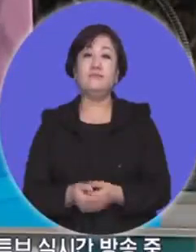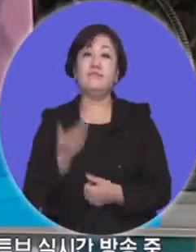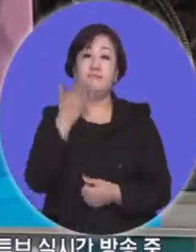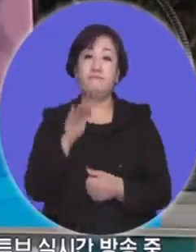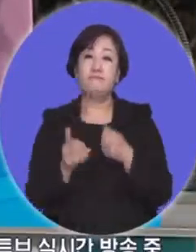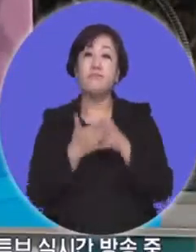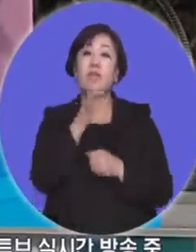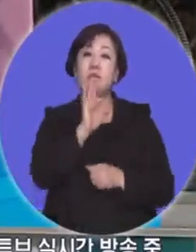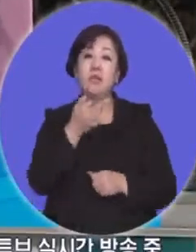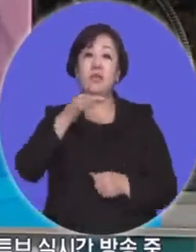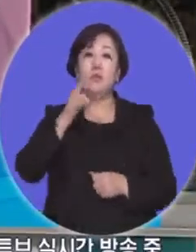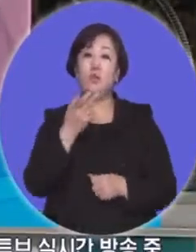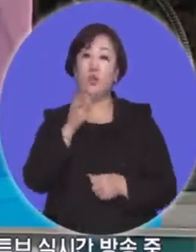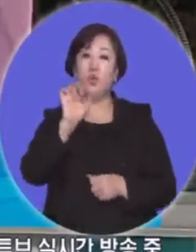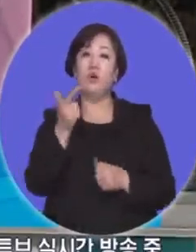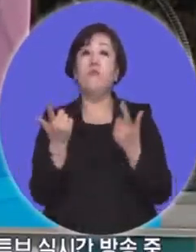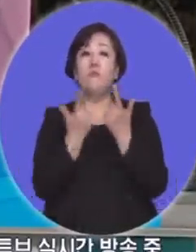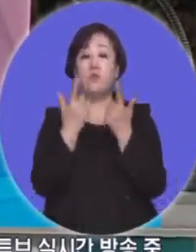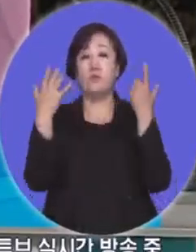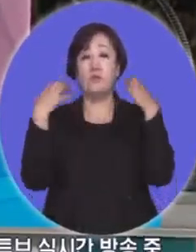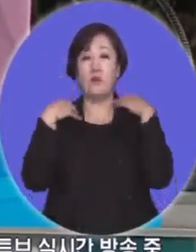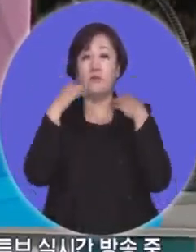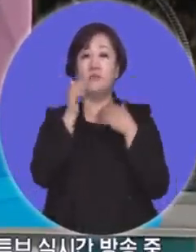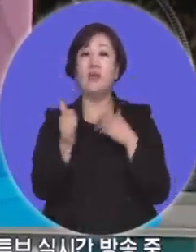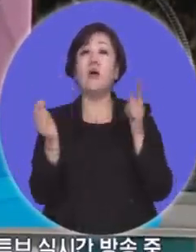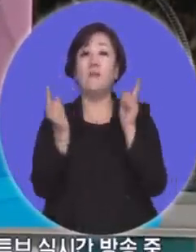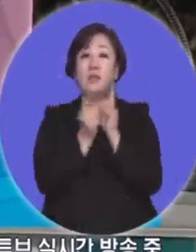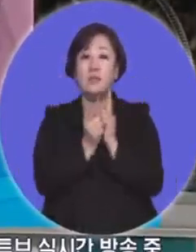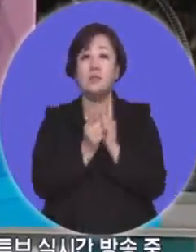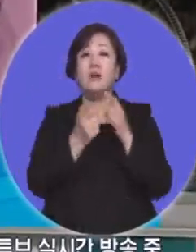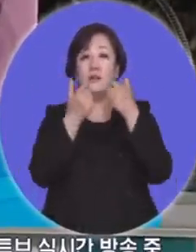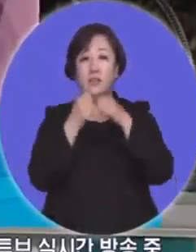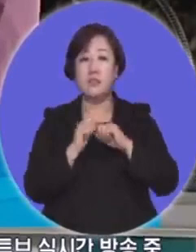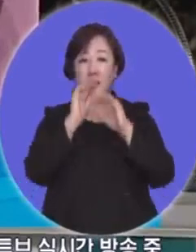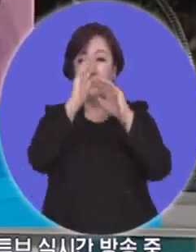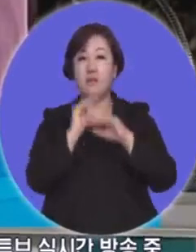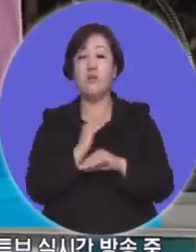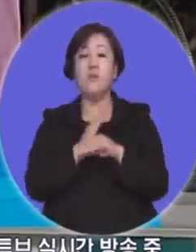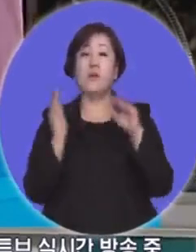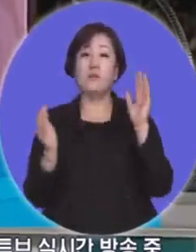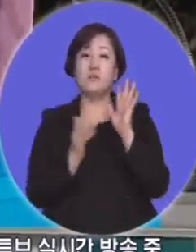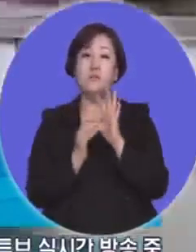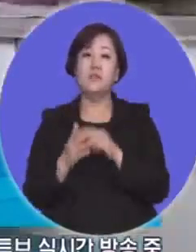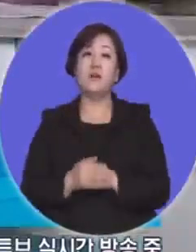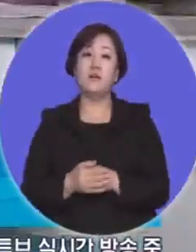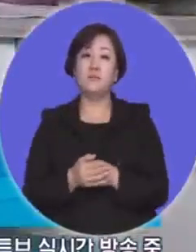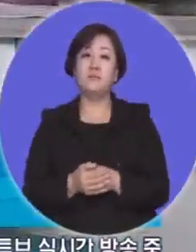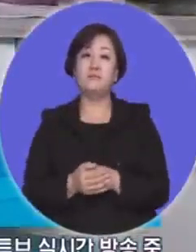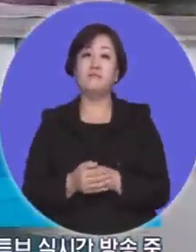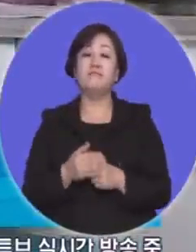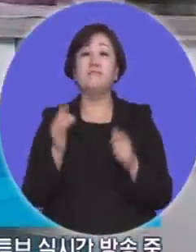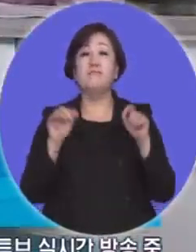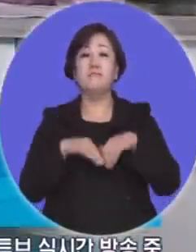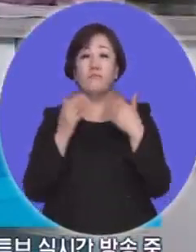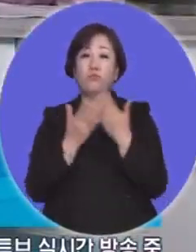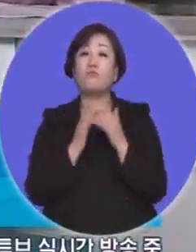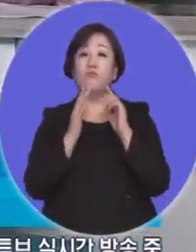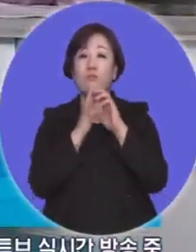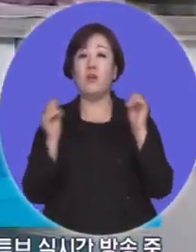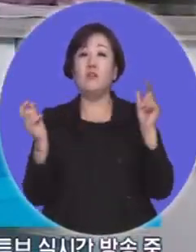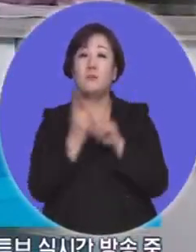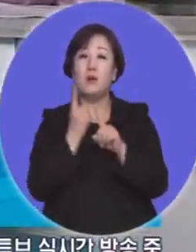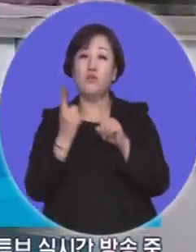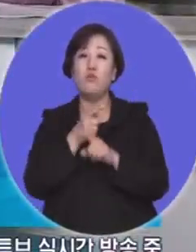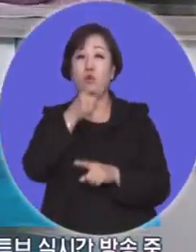예, 그럼 이동건 북구청장을 만나서 자세한 이야기 한번 나눠보겠습니다. 어서 오십시오. 예, 감사합니다. 예, 참 많이 바뀌었네요. 아, 예, 물소리도